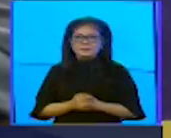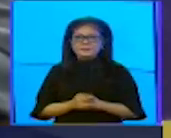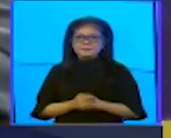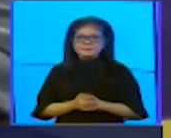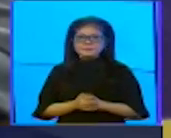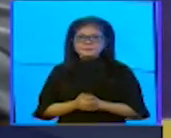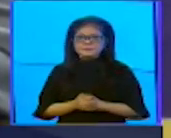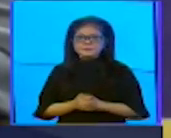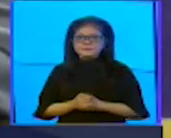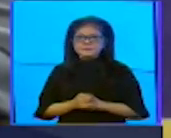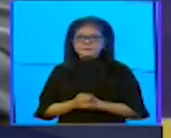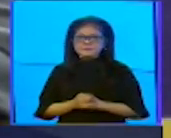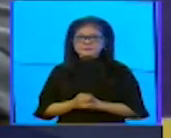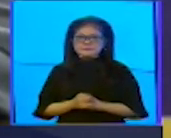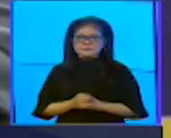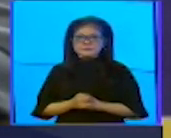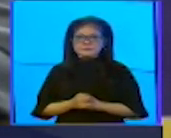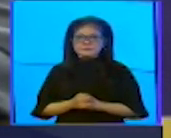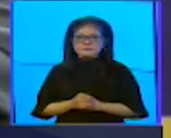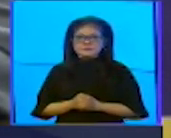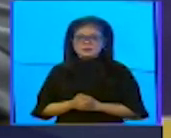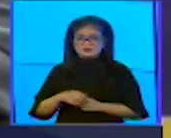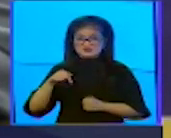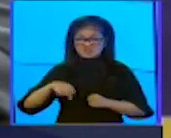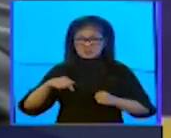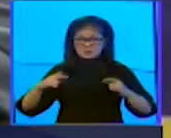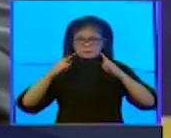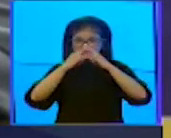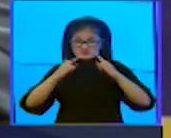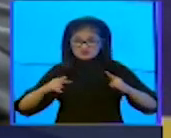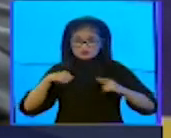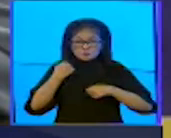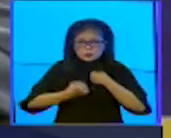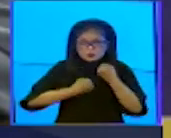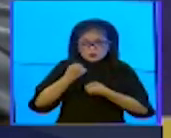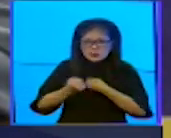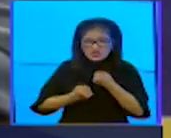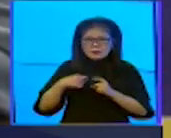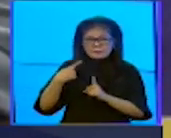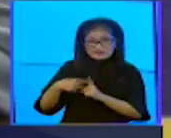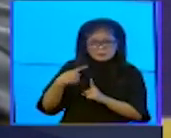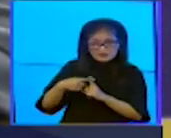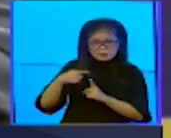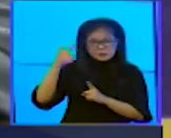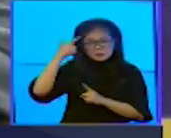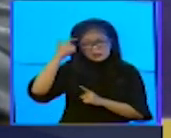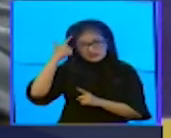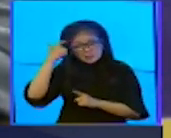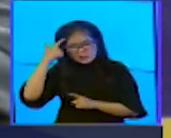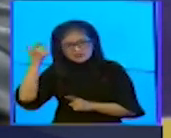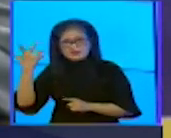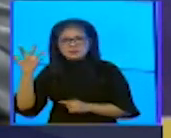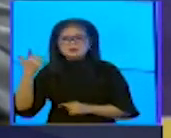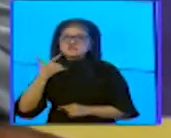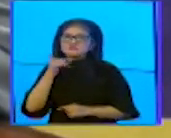menu. Dan kalau di sini kita usahakan mereka sering kita kasih hal-hal yang bisa menguatkan imunitas mereka, termasuk berolahraga